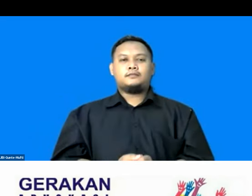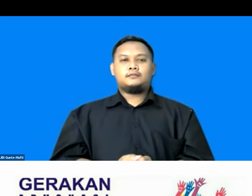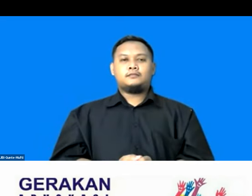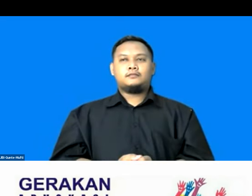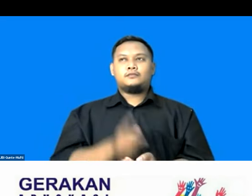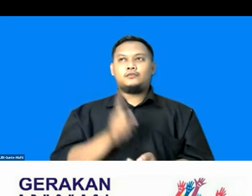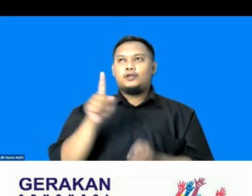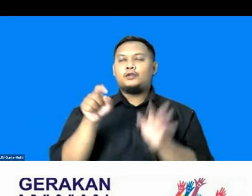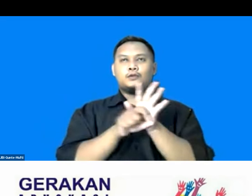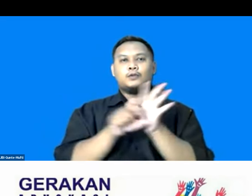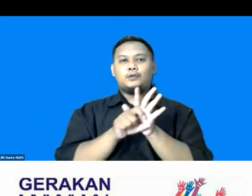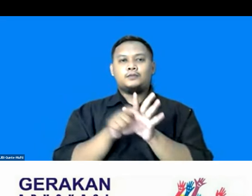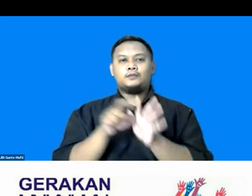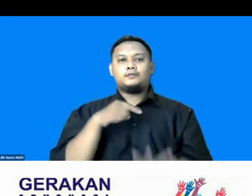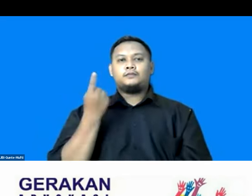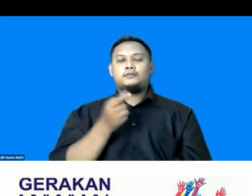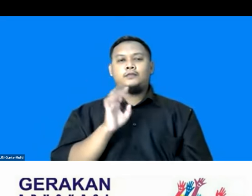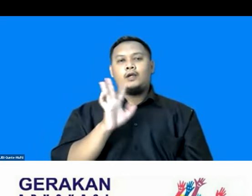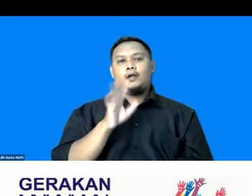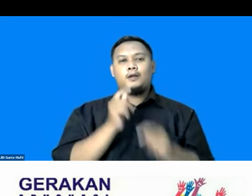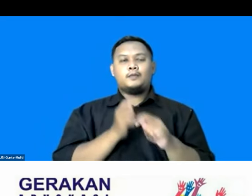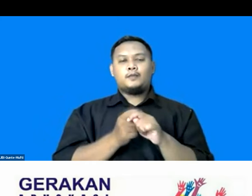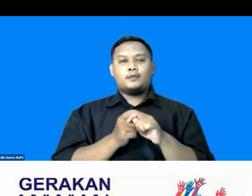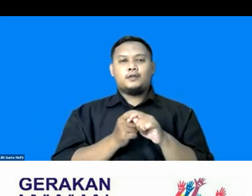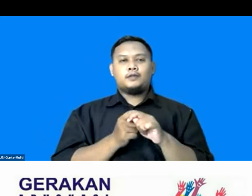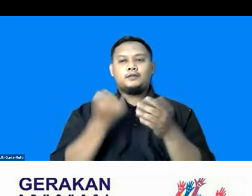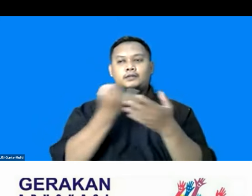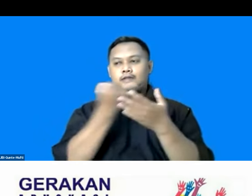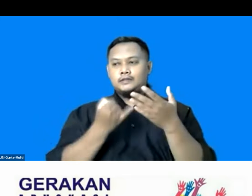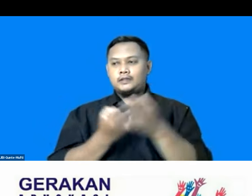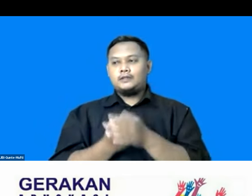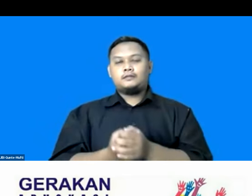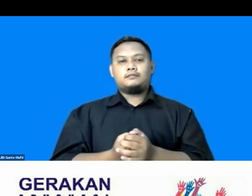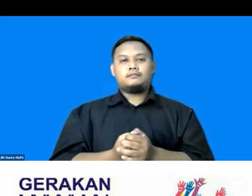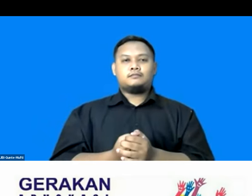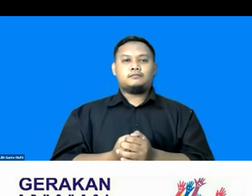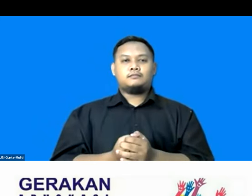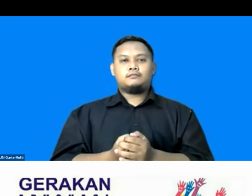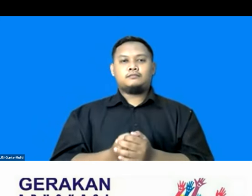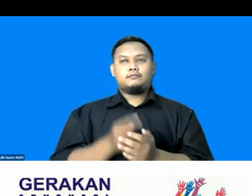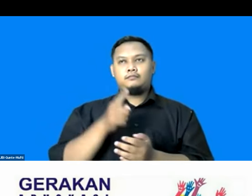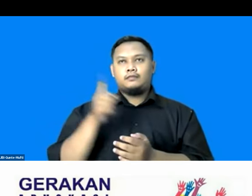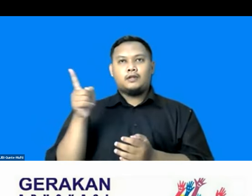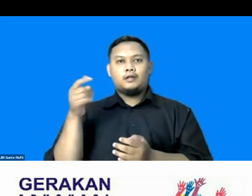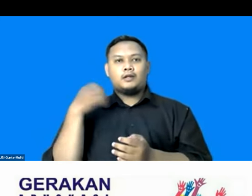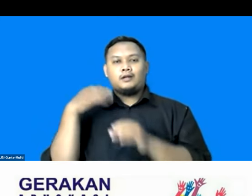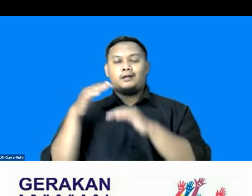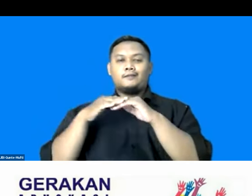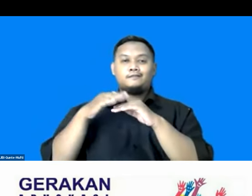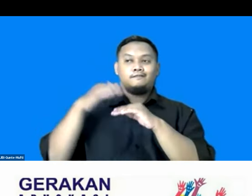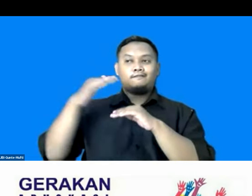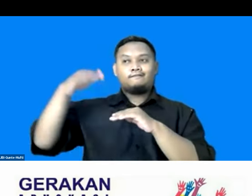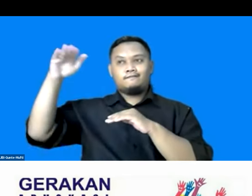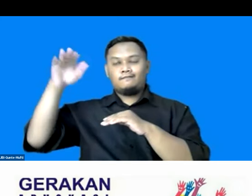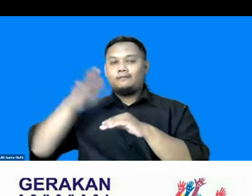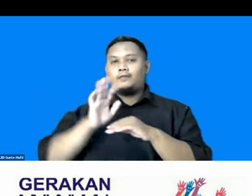contohnya aja, kita nggak mendesain bangunan mereka itu berlantai. Jadi